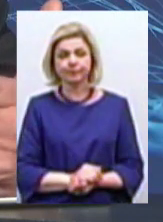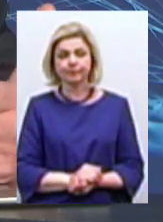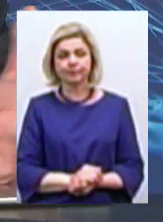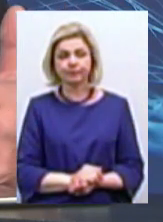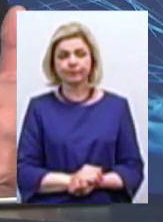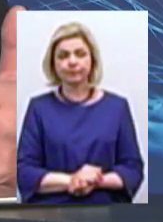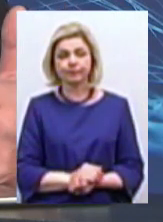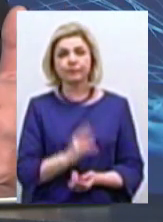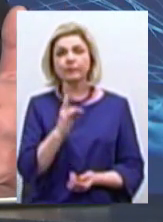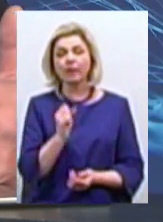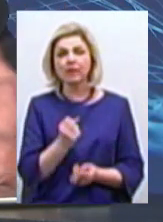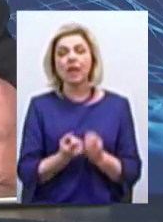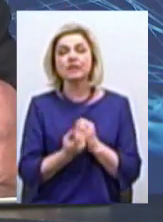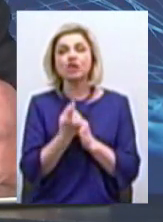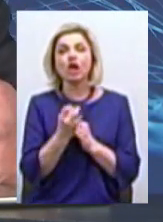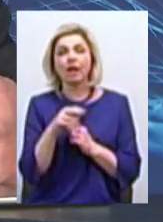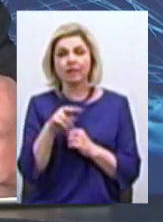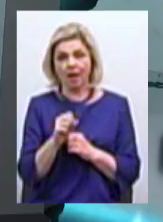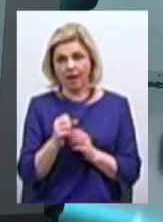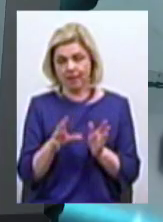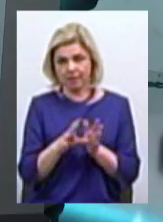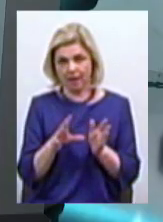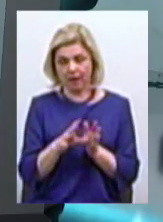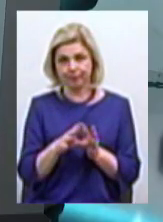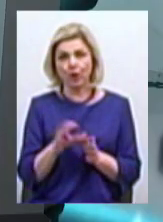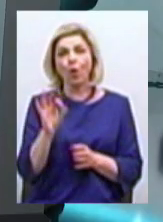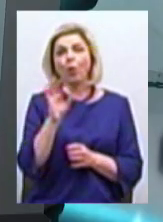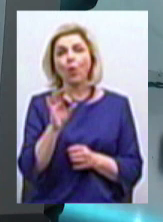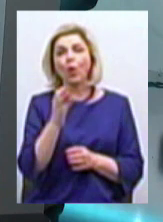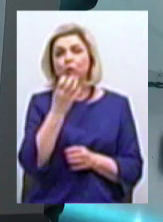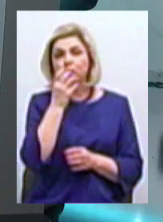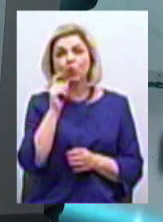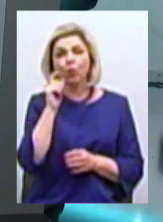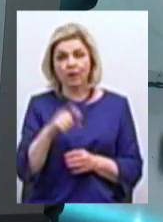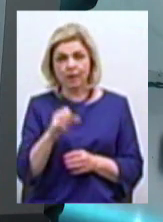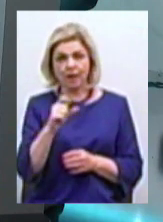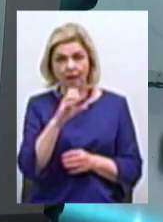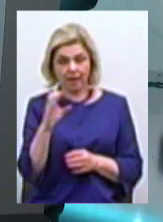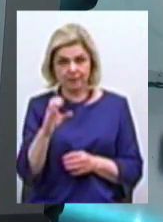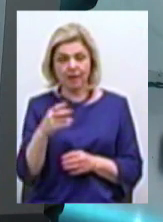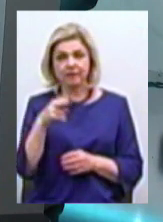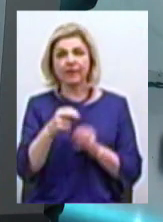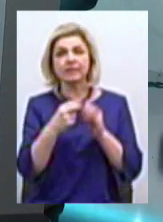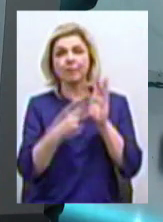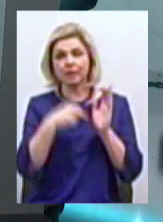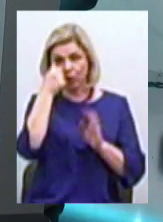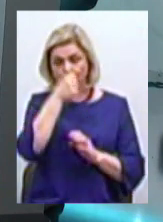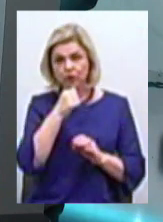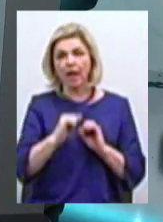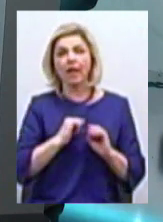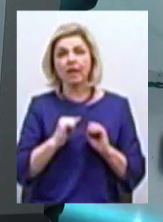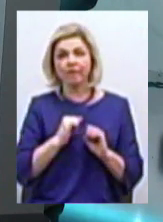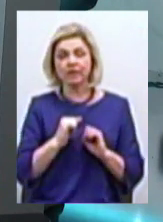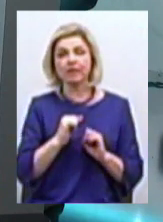на джерела енергії. До речі, про Южноукраїнську АЕС. У липні 2017 року керівництво Южноукраїнського